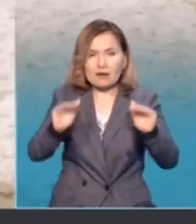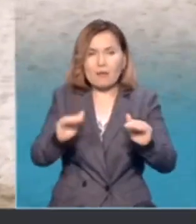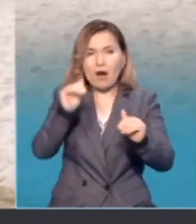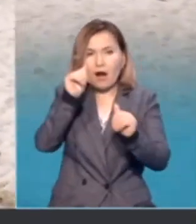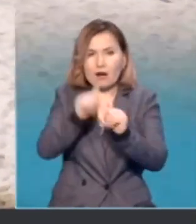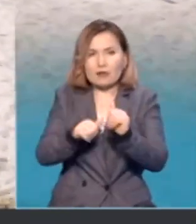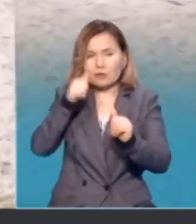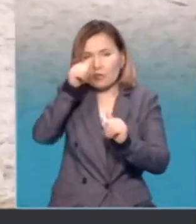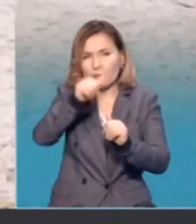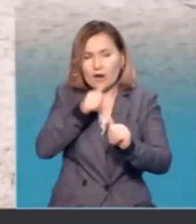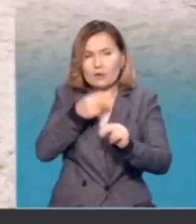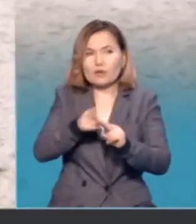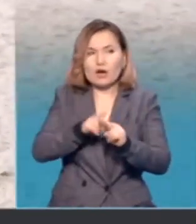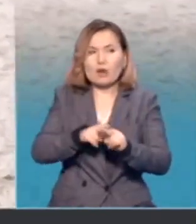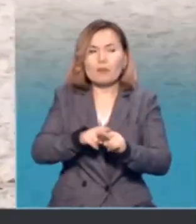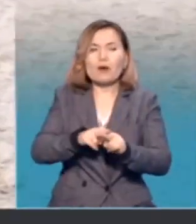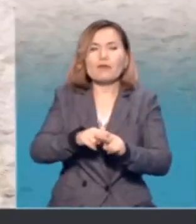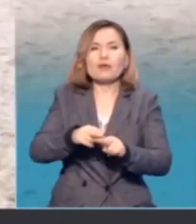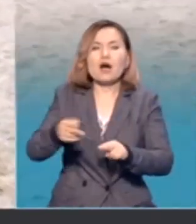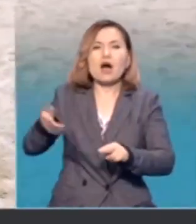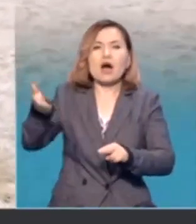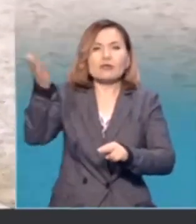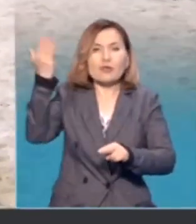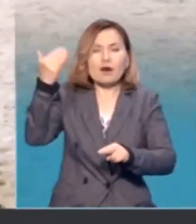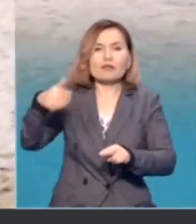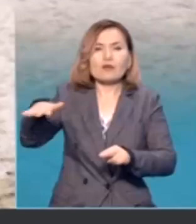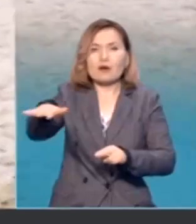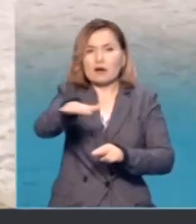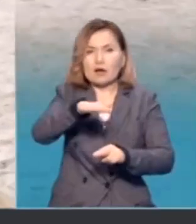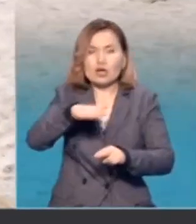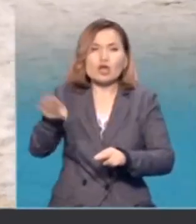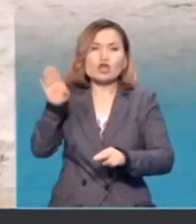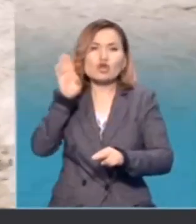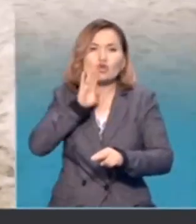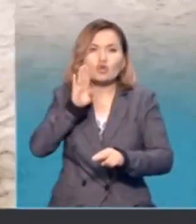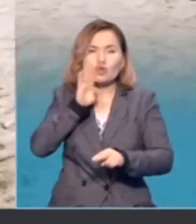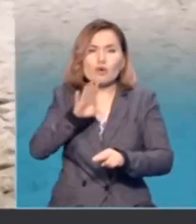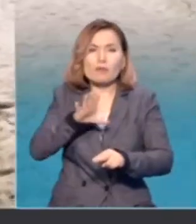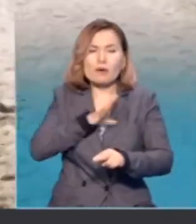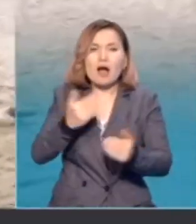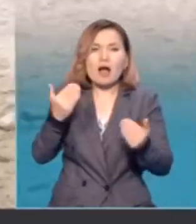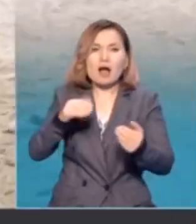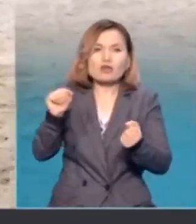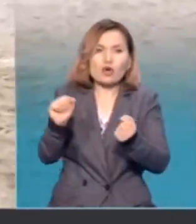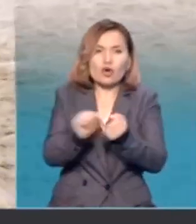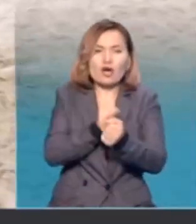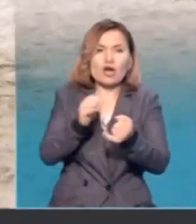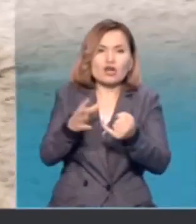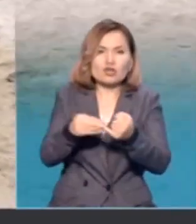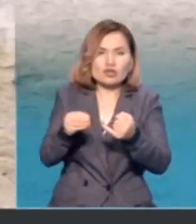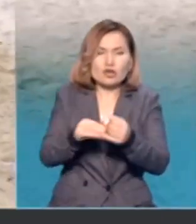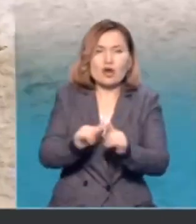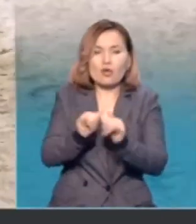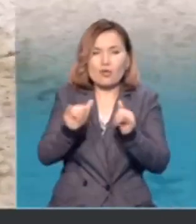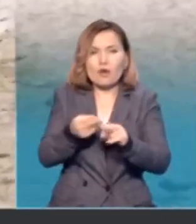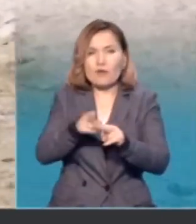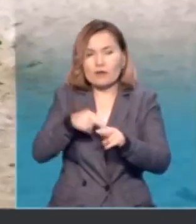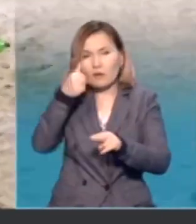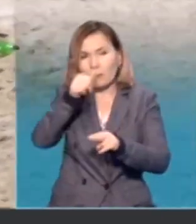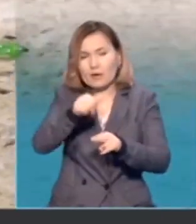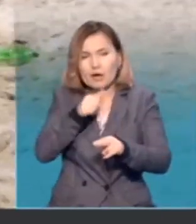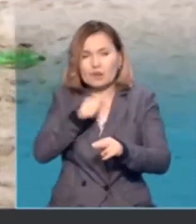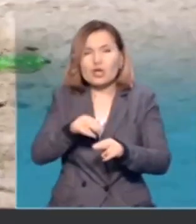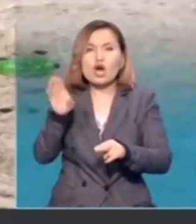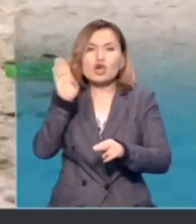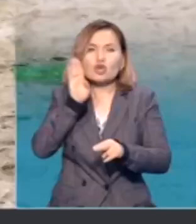кеткен. Менің ту сыртымдағы алқап бұрын судың астында болатын. Жергілікті тұрғындардың айтуынша, биылдың өзінде су